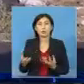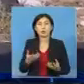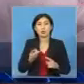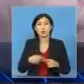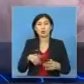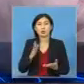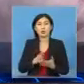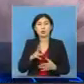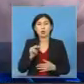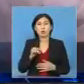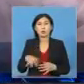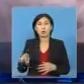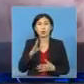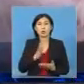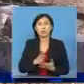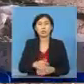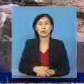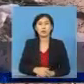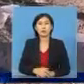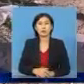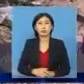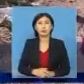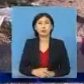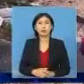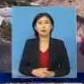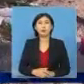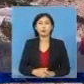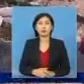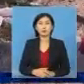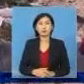объект «Эбита» в Каргалинском районе. Николай Сырбов, Галымжан Урынов, телеканал «Актюбе».